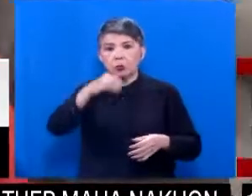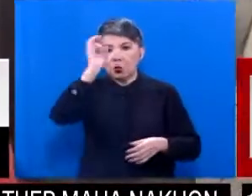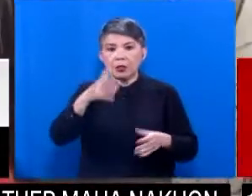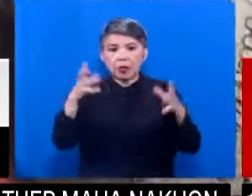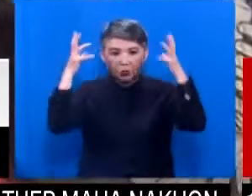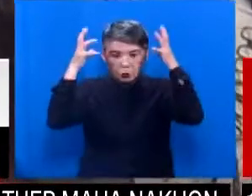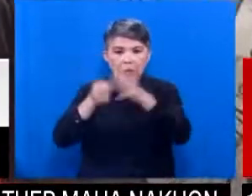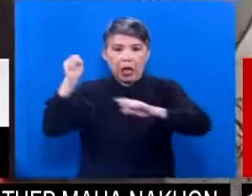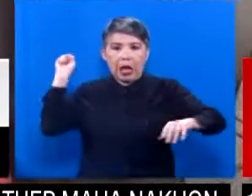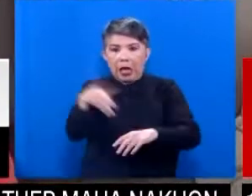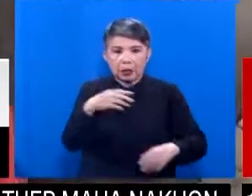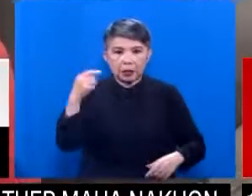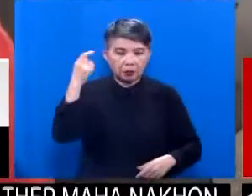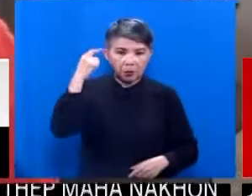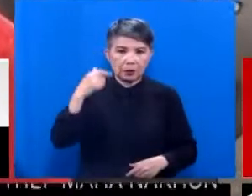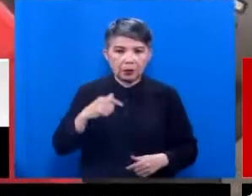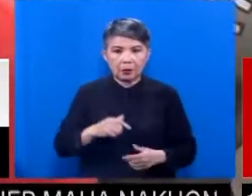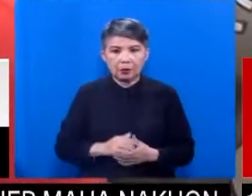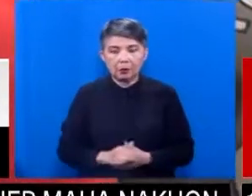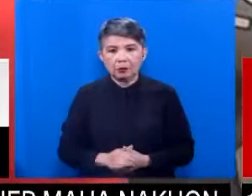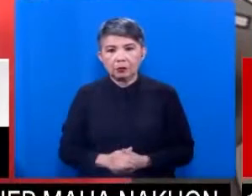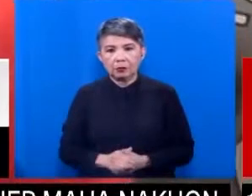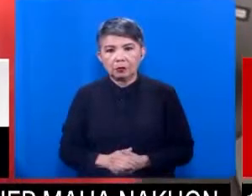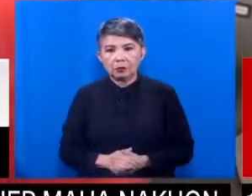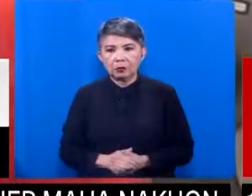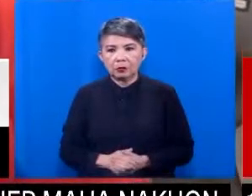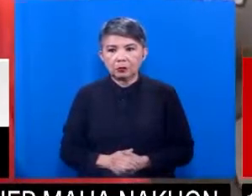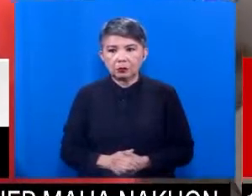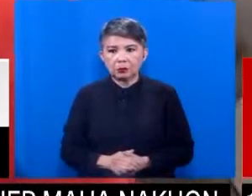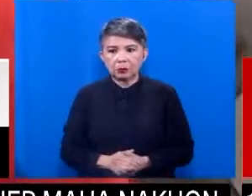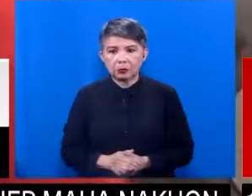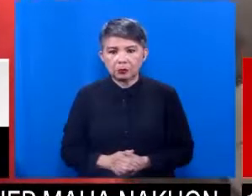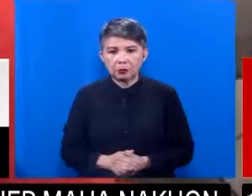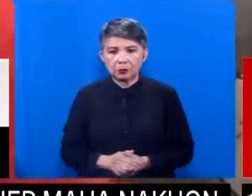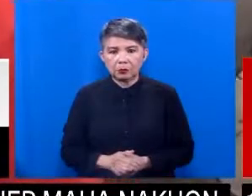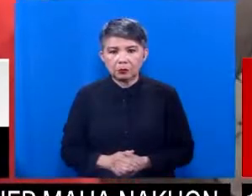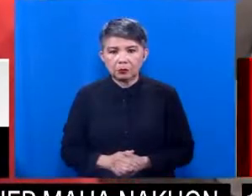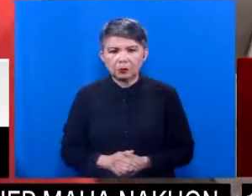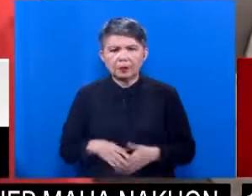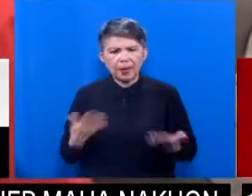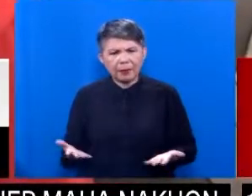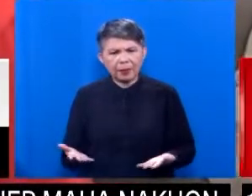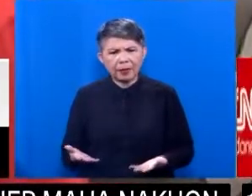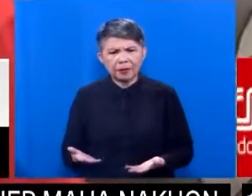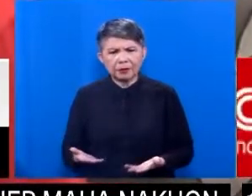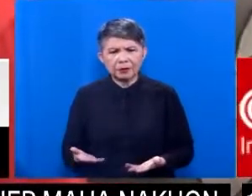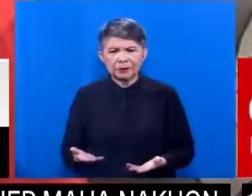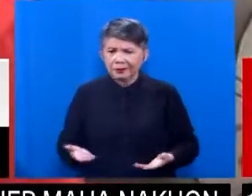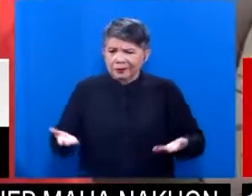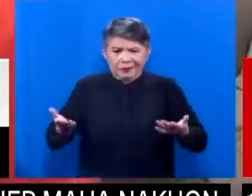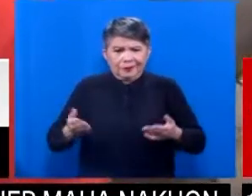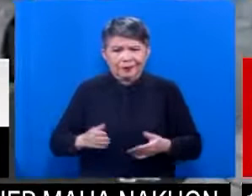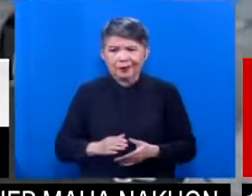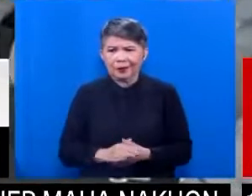helm. Dipukul gimana maksudnya mas? Ya, dipukul pakai helm gitu. Kenapa maksudnya? Ini berjaga tahu.